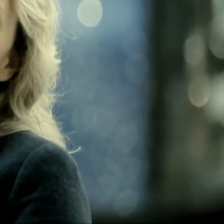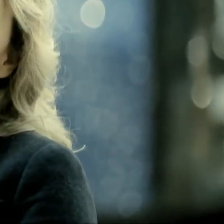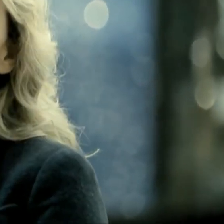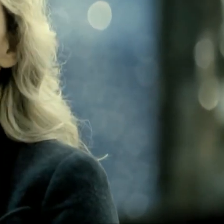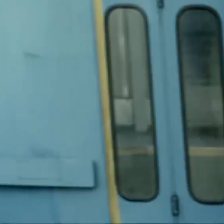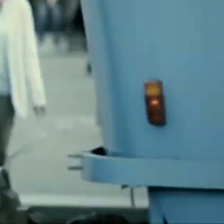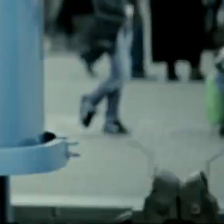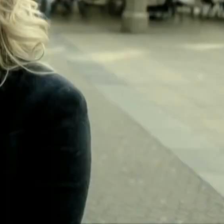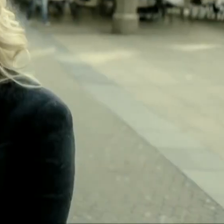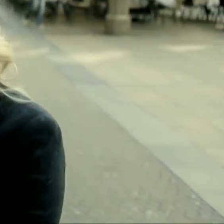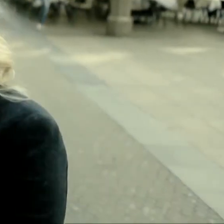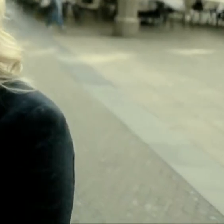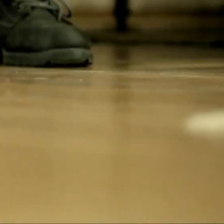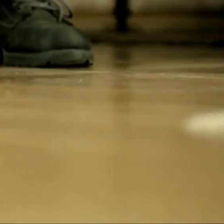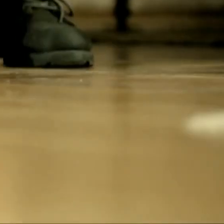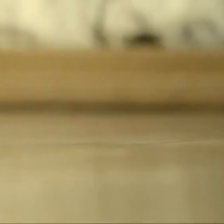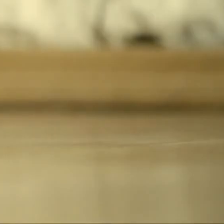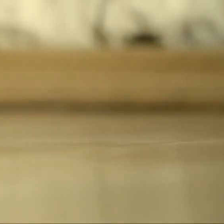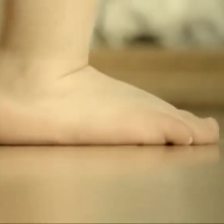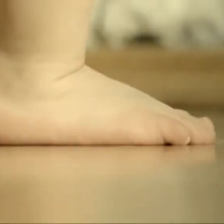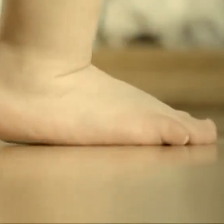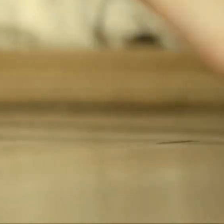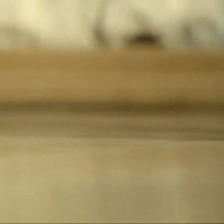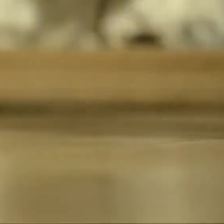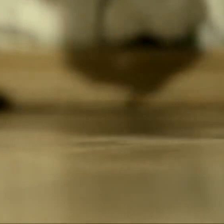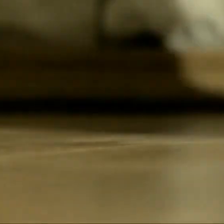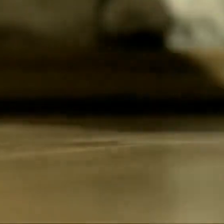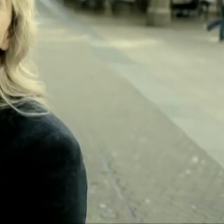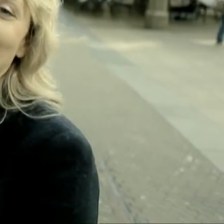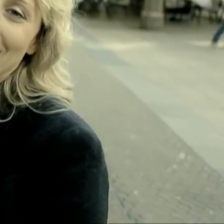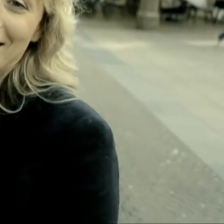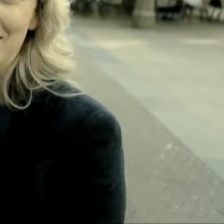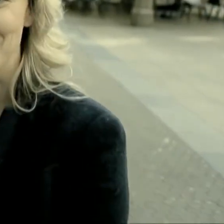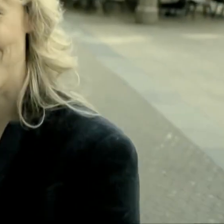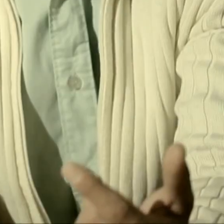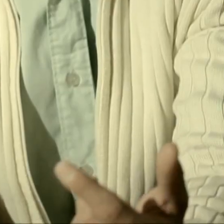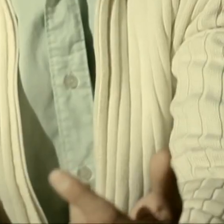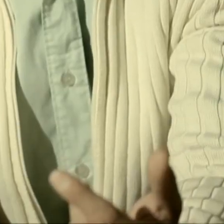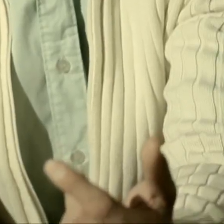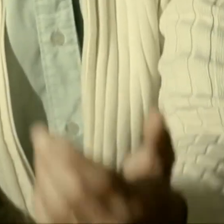Anđeli čuvari tvoje korake prate.